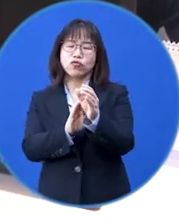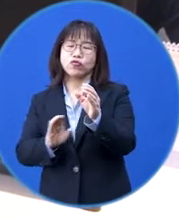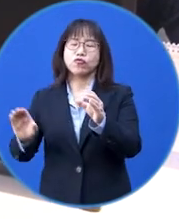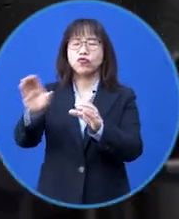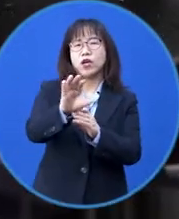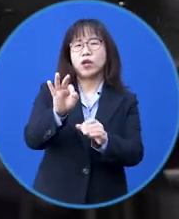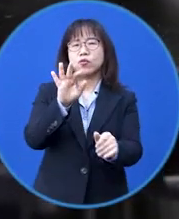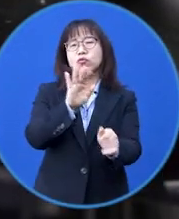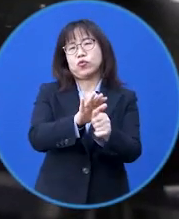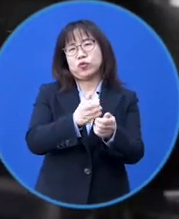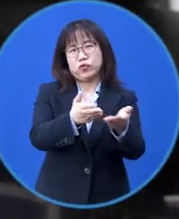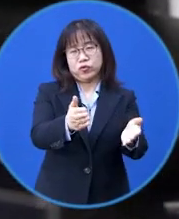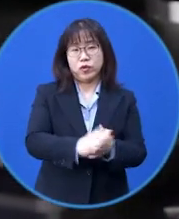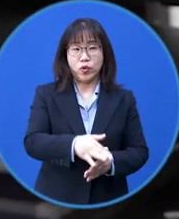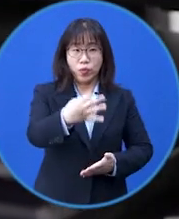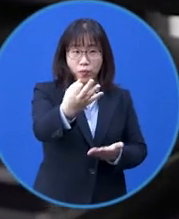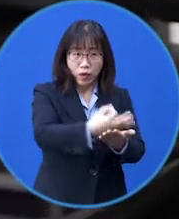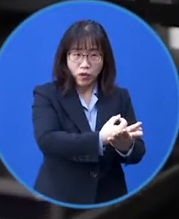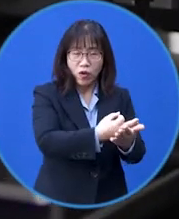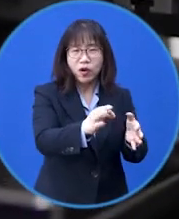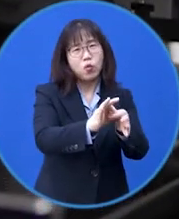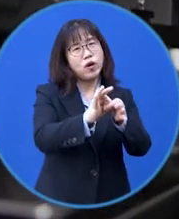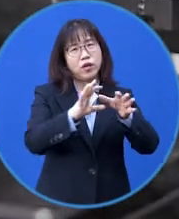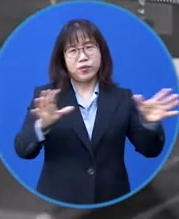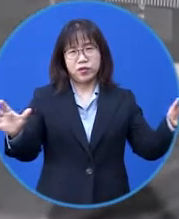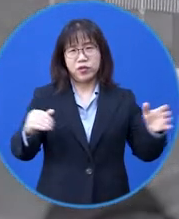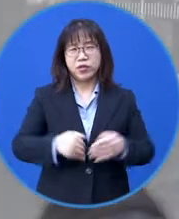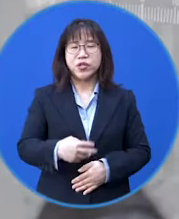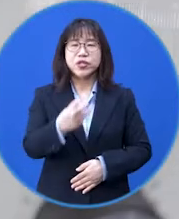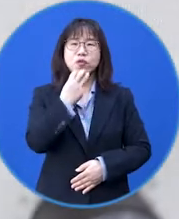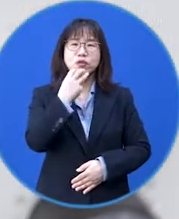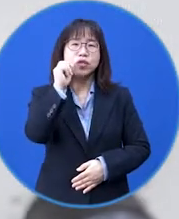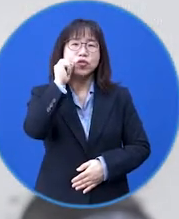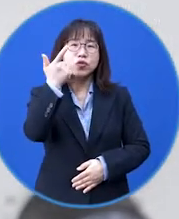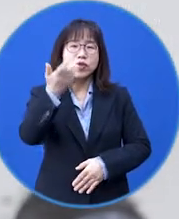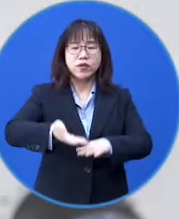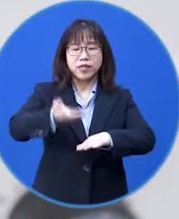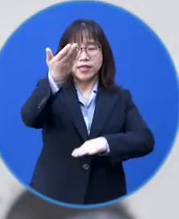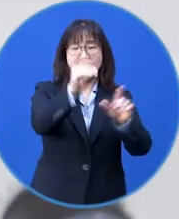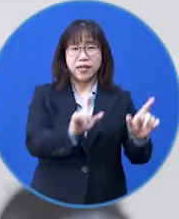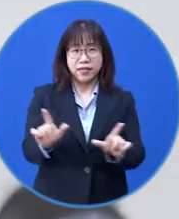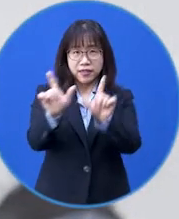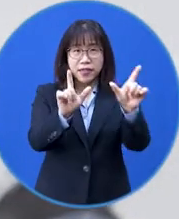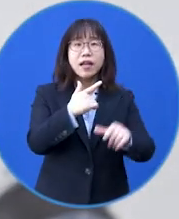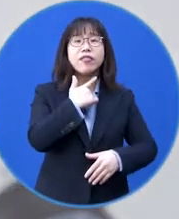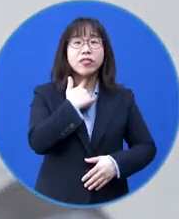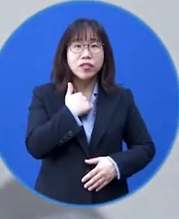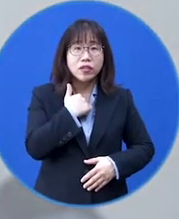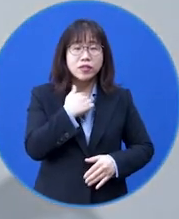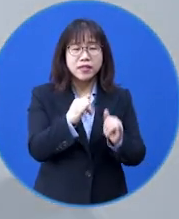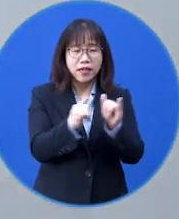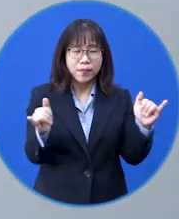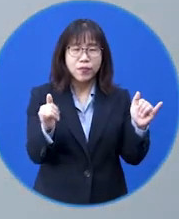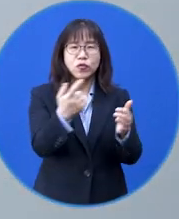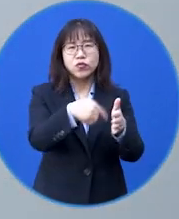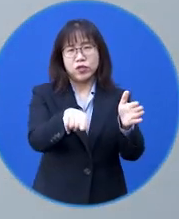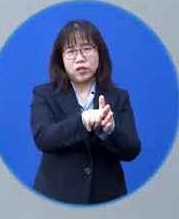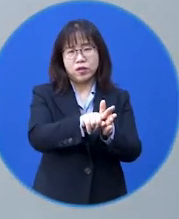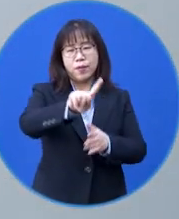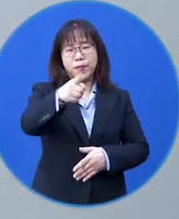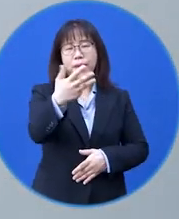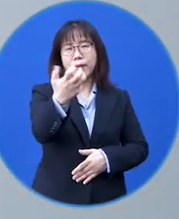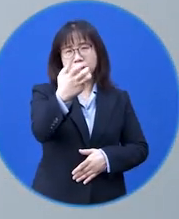추가 지원하며 소득에 관계없이 여성 기준 서울시에 6개월 이상 거주했으면